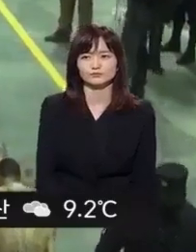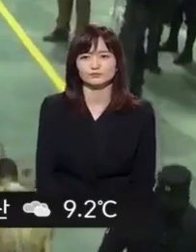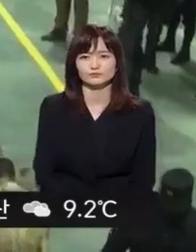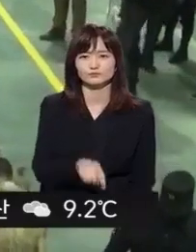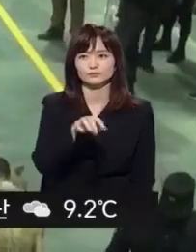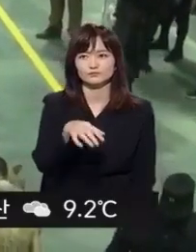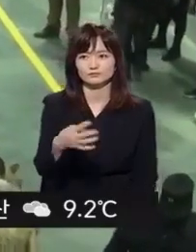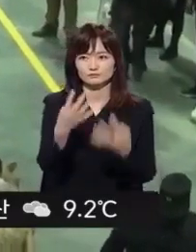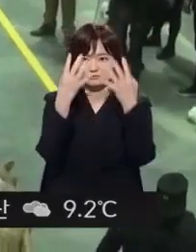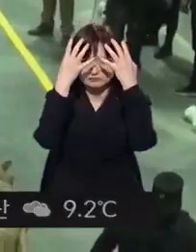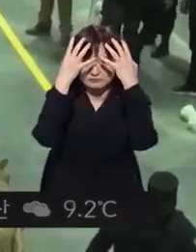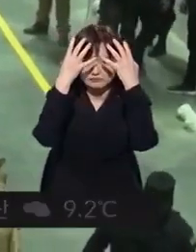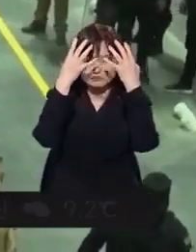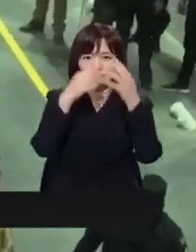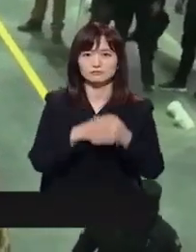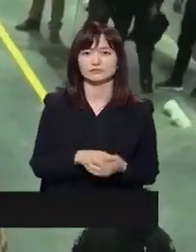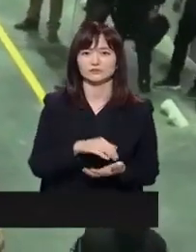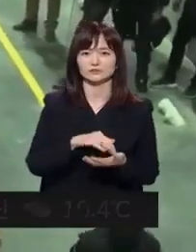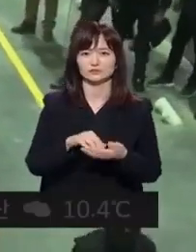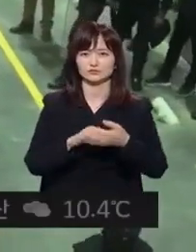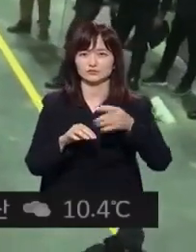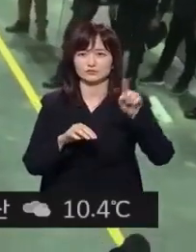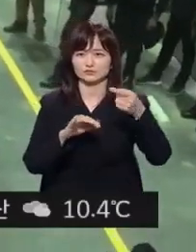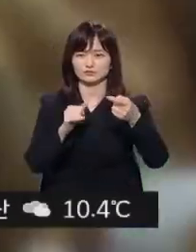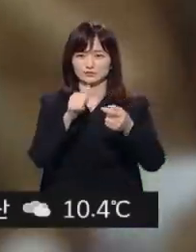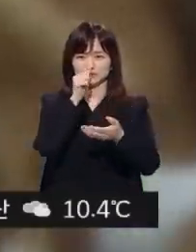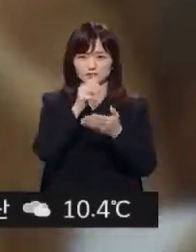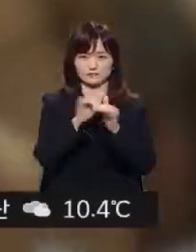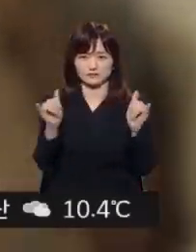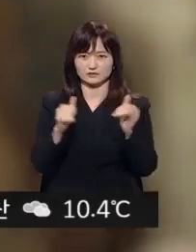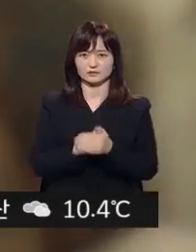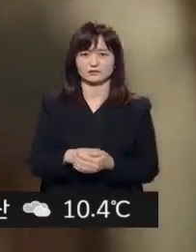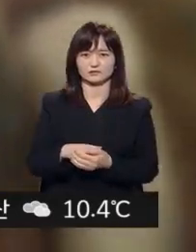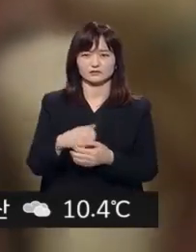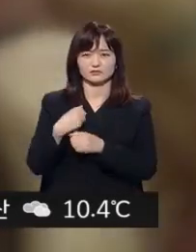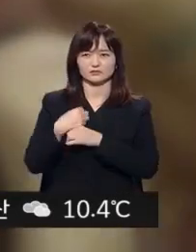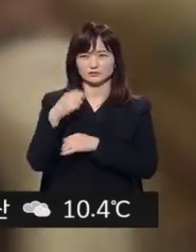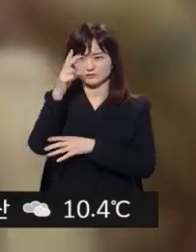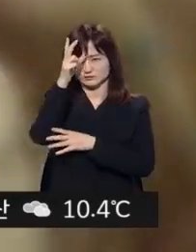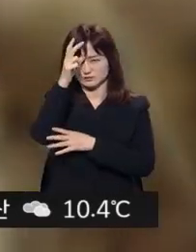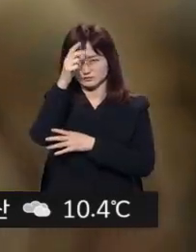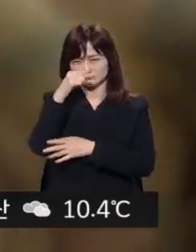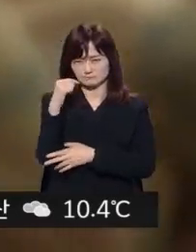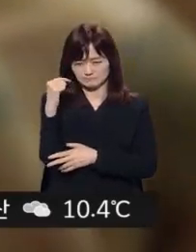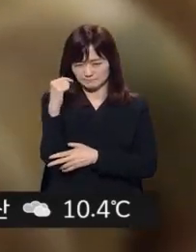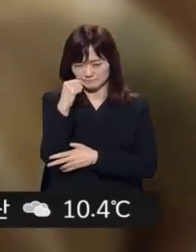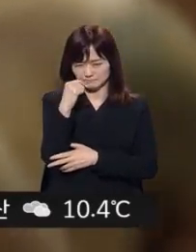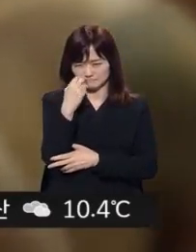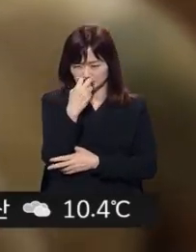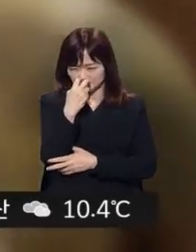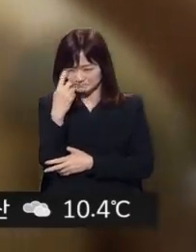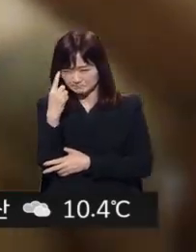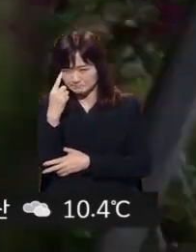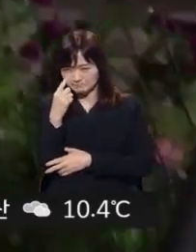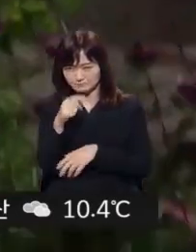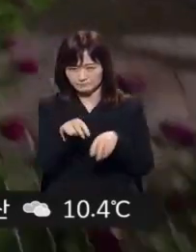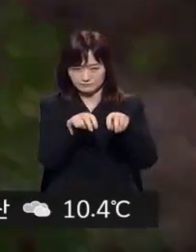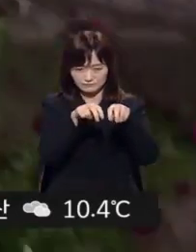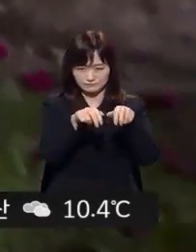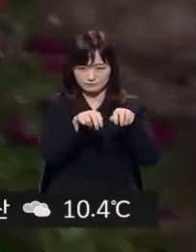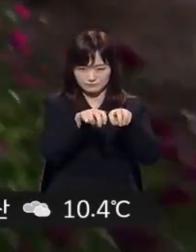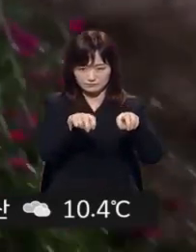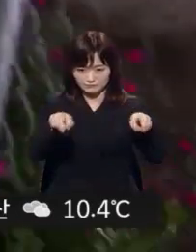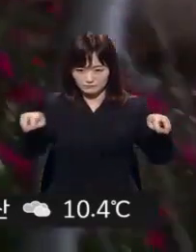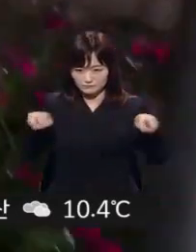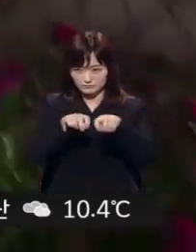자, 이곳은 교도소입니다. 오, 이거 뭐야? 수백 명의 죄수들이 군인과 경찰의 삼엄한 경계하에서 고개를 푹 숙인 채 딱딱딱 붙어 있습니다.